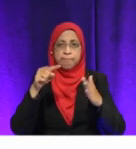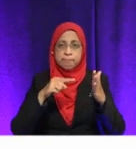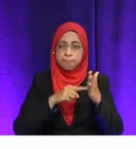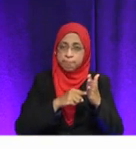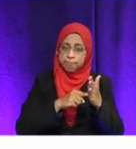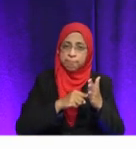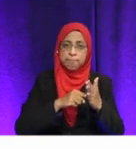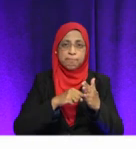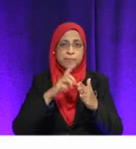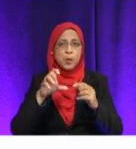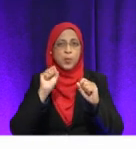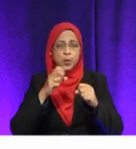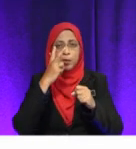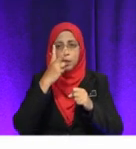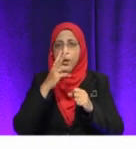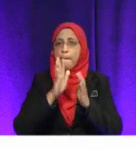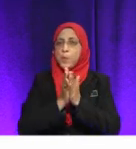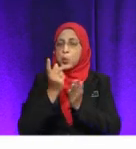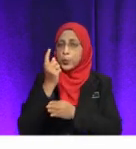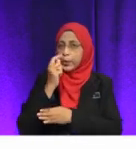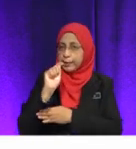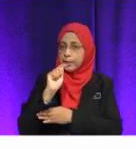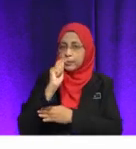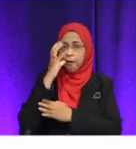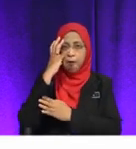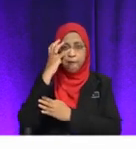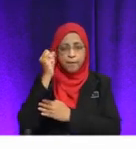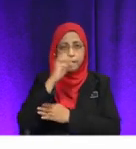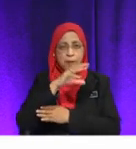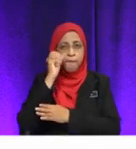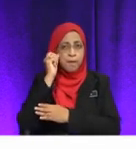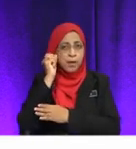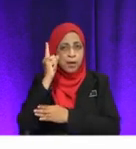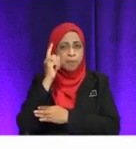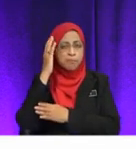boleh rujuk juga pada buku teks supaya murid tahu perbedaan